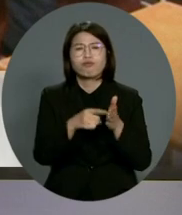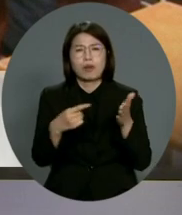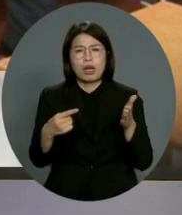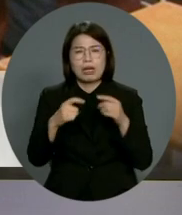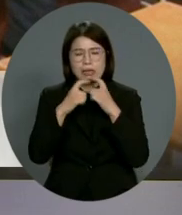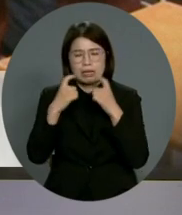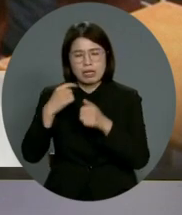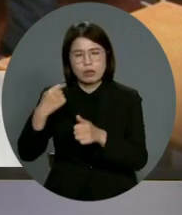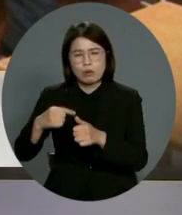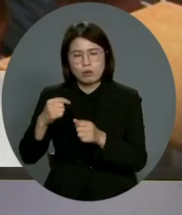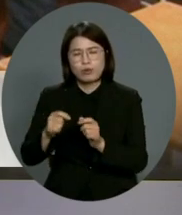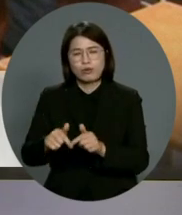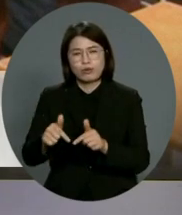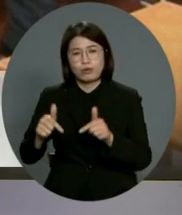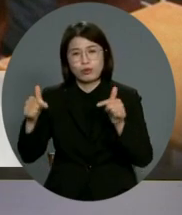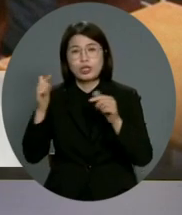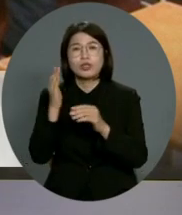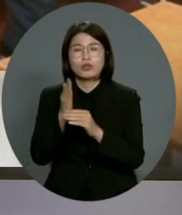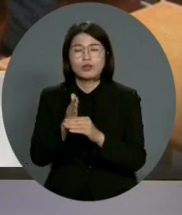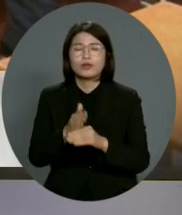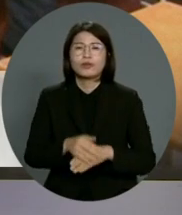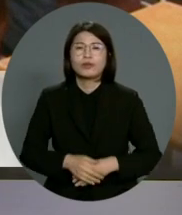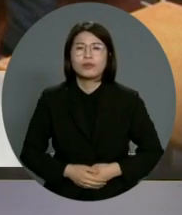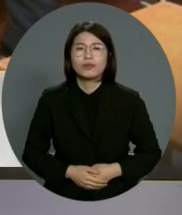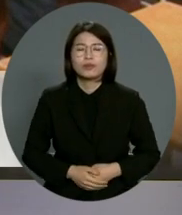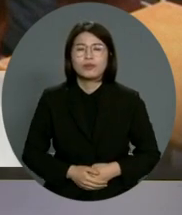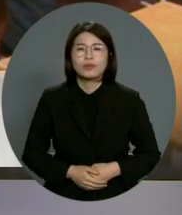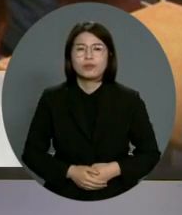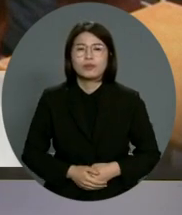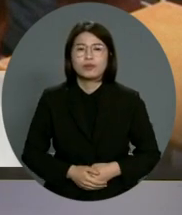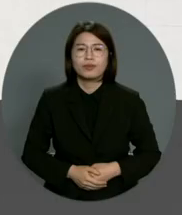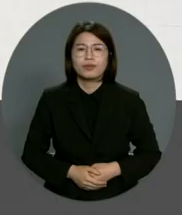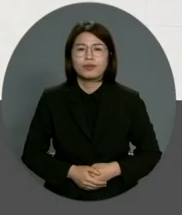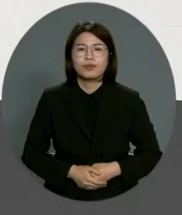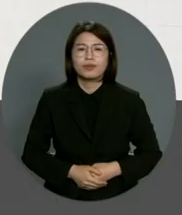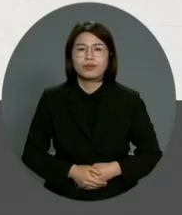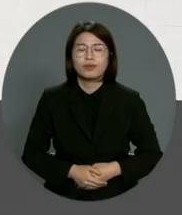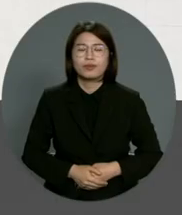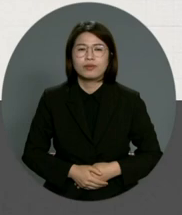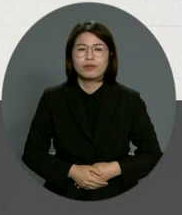사교육은 계속 커지고 있습니다 보도의 조제한 기자입니다